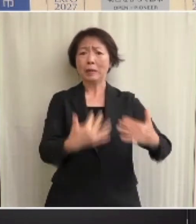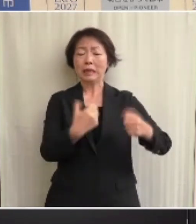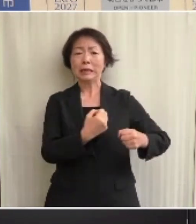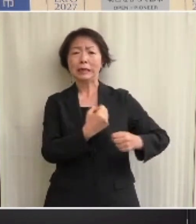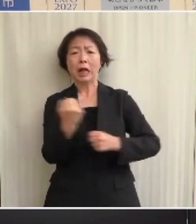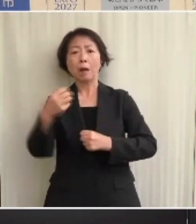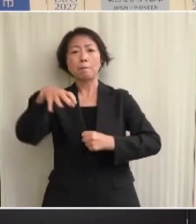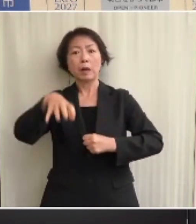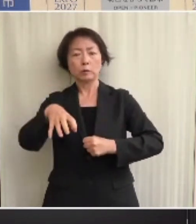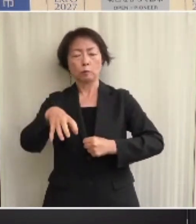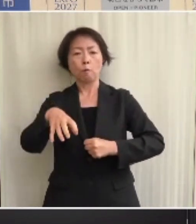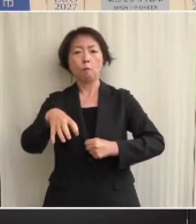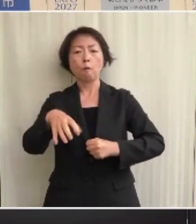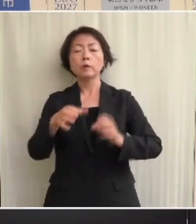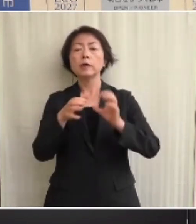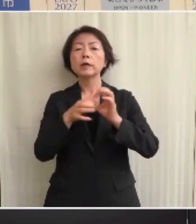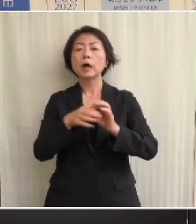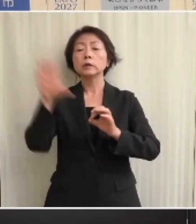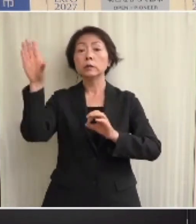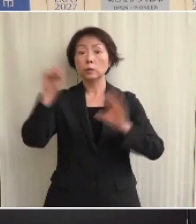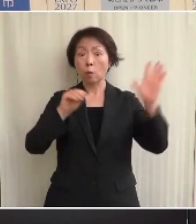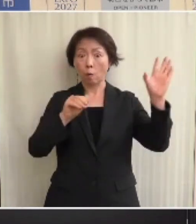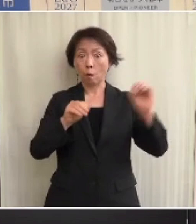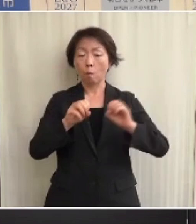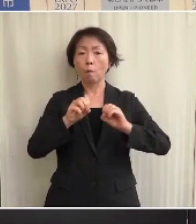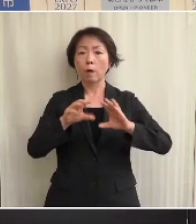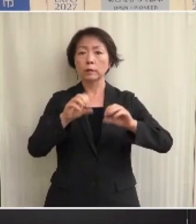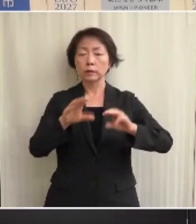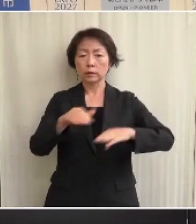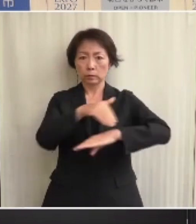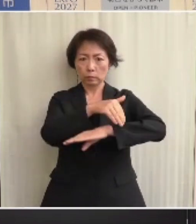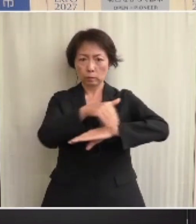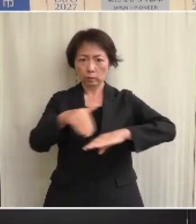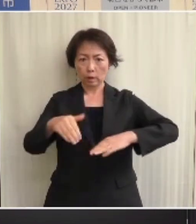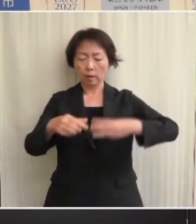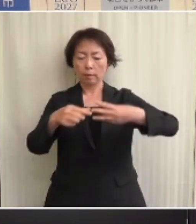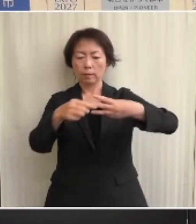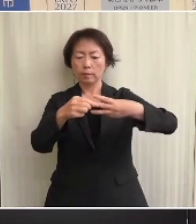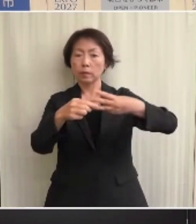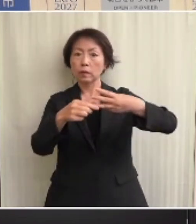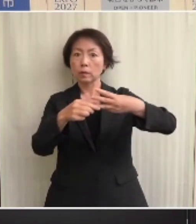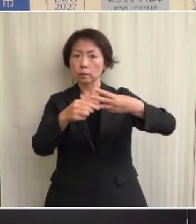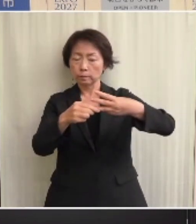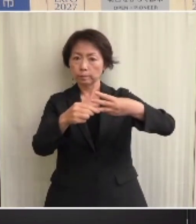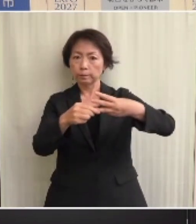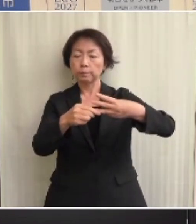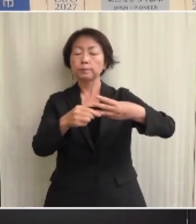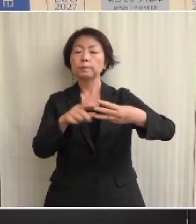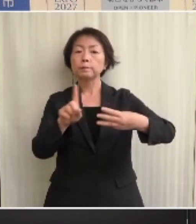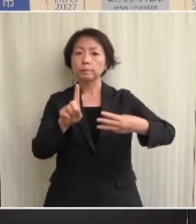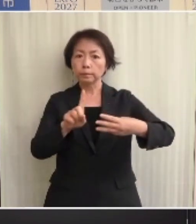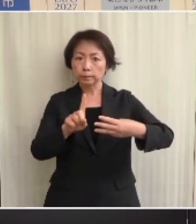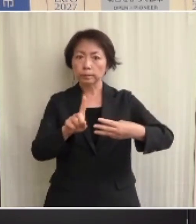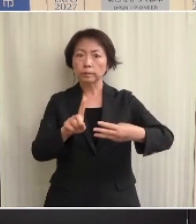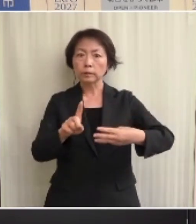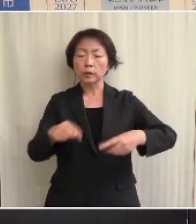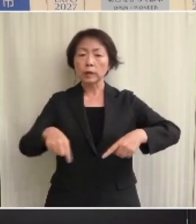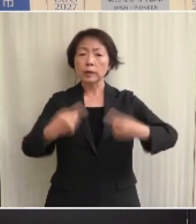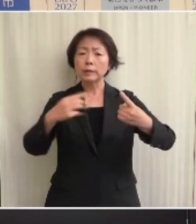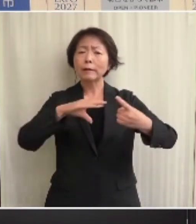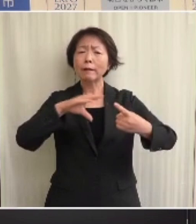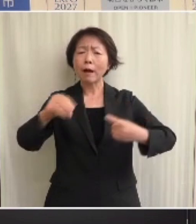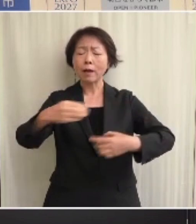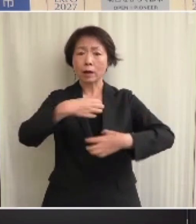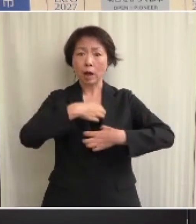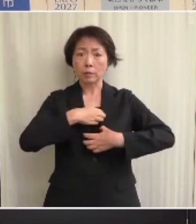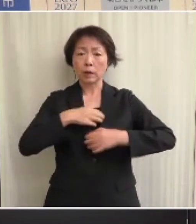への避難に関するメッセージをお送りしたいと思ってます。でフェーズ2では一斉帰宅抑制に関